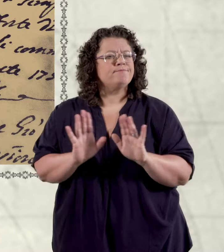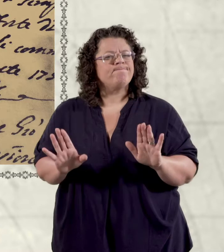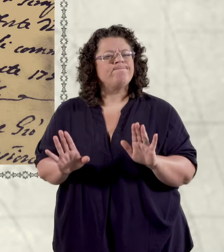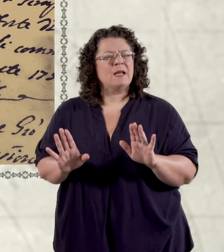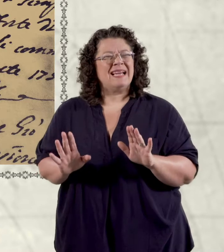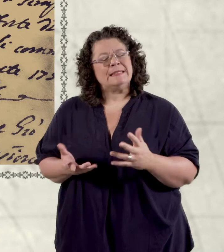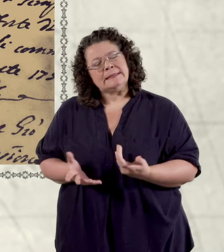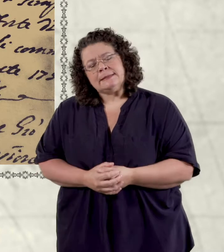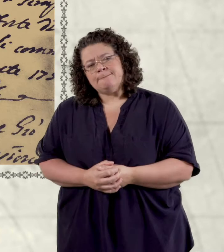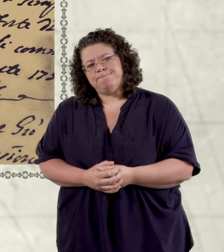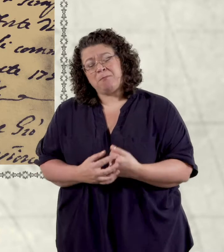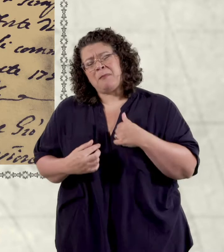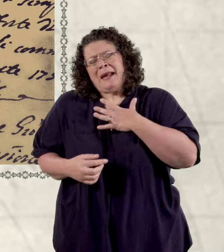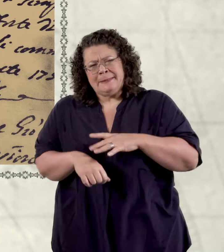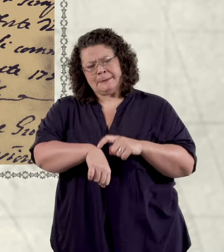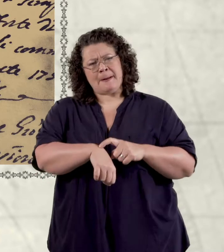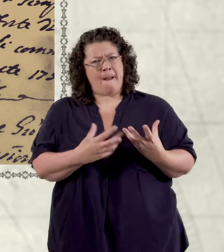angen amser efo Eleanor.